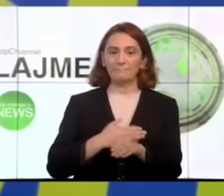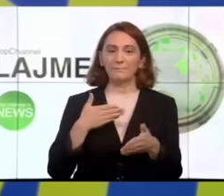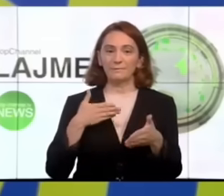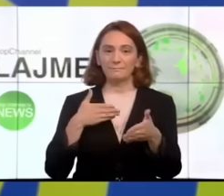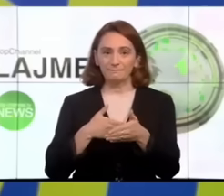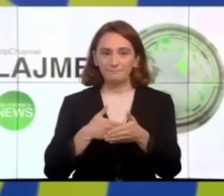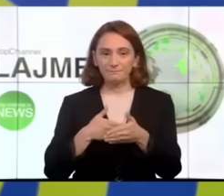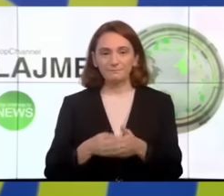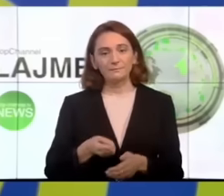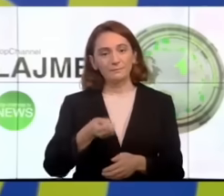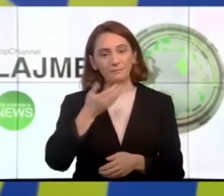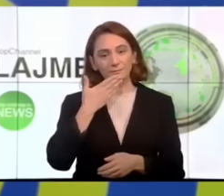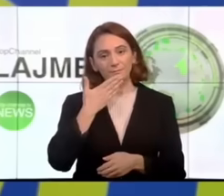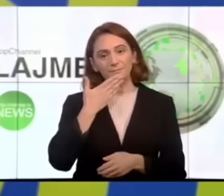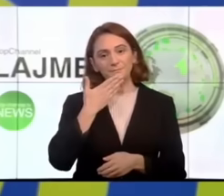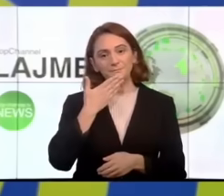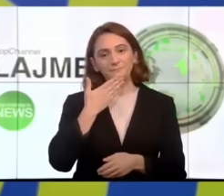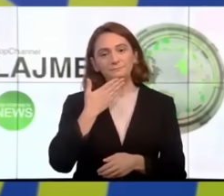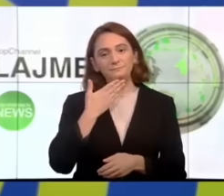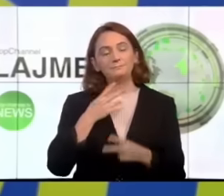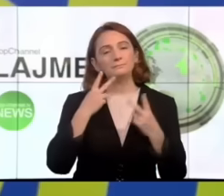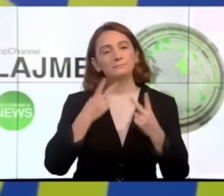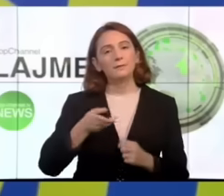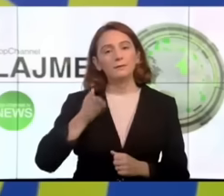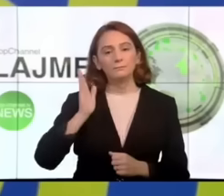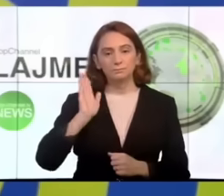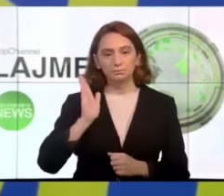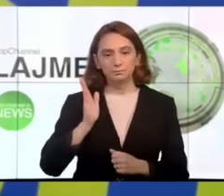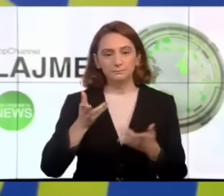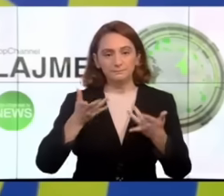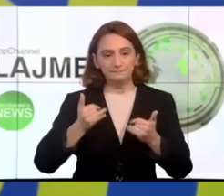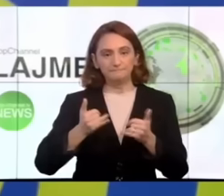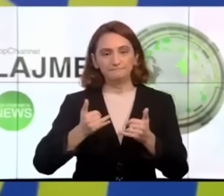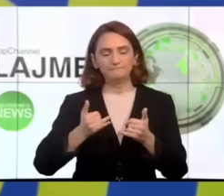që përpiqen të gjejnë